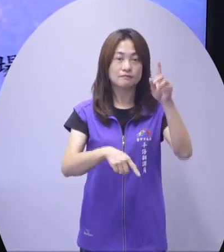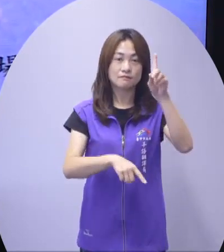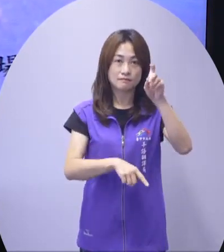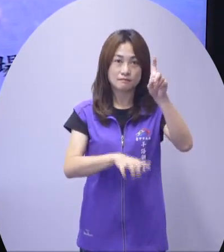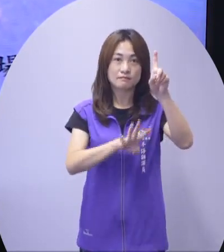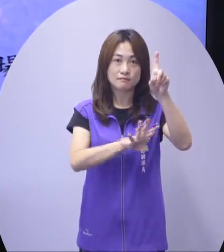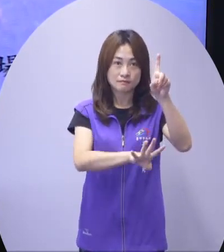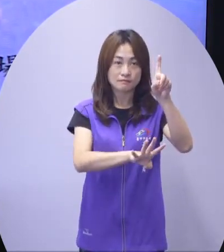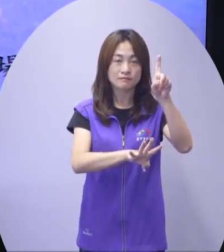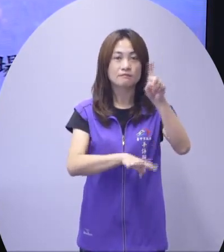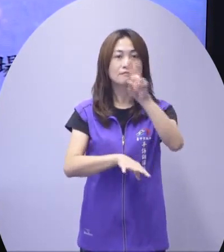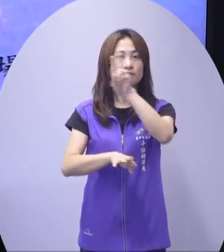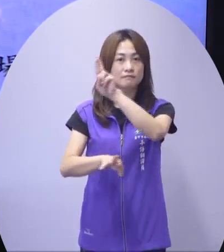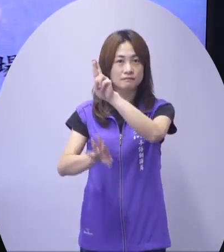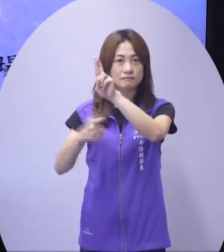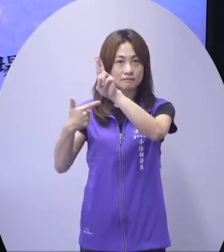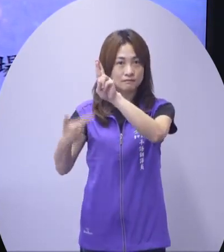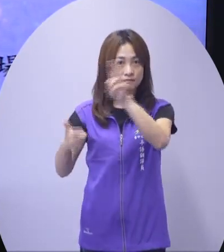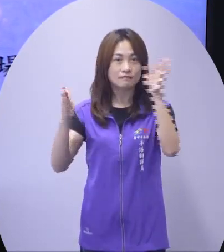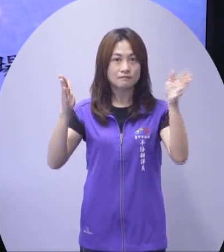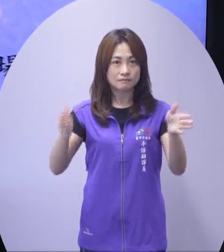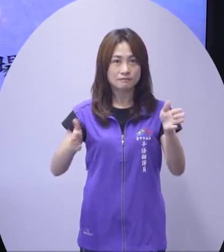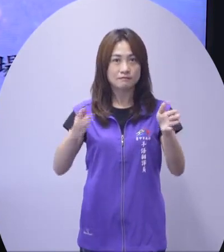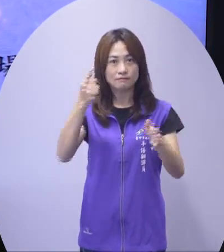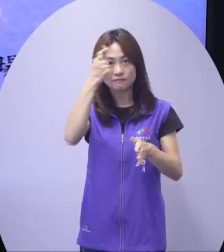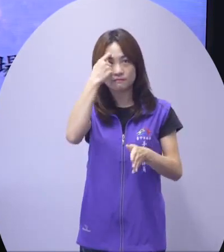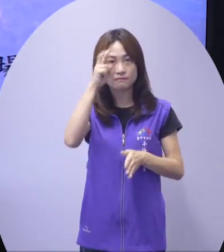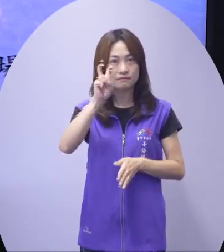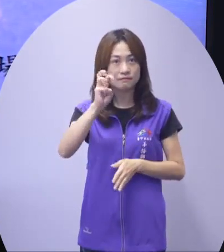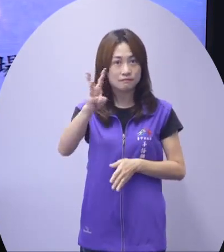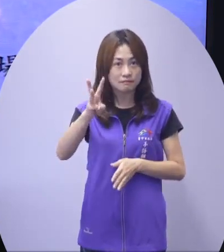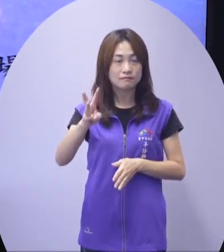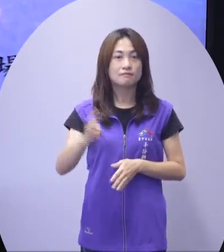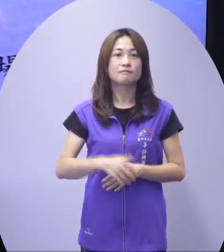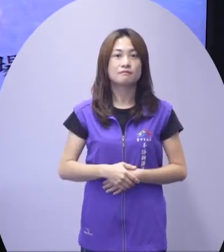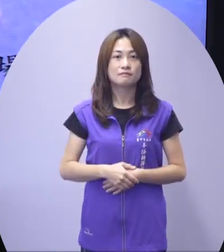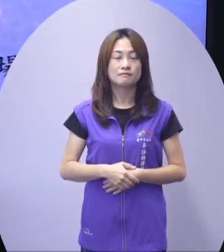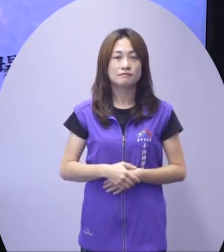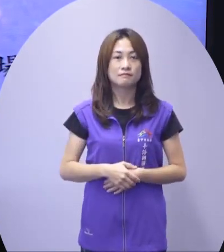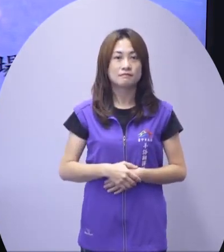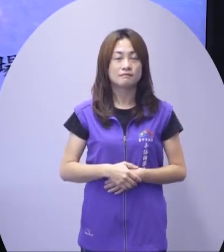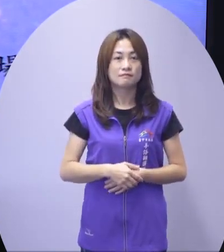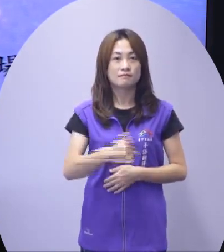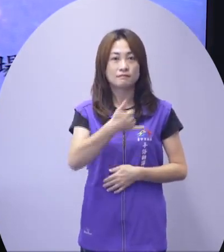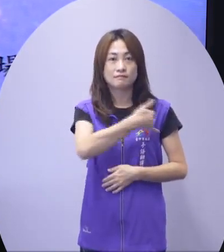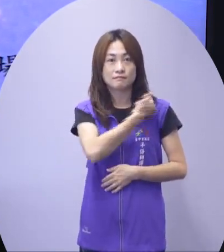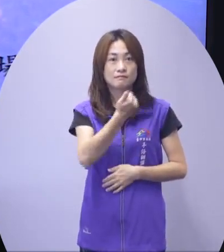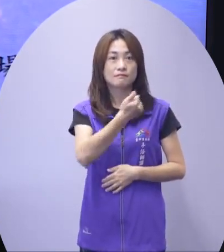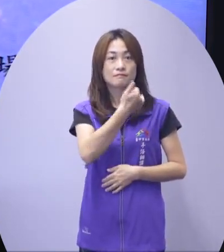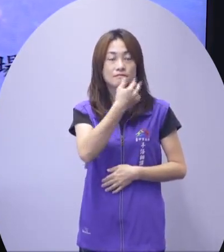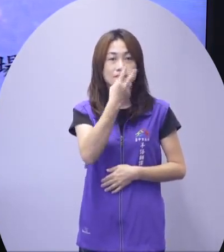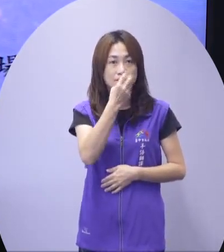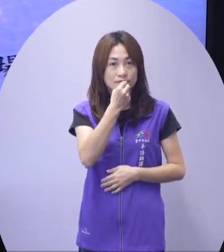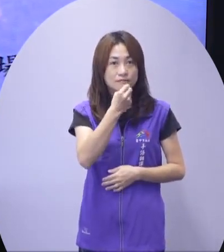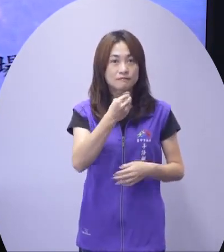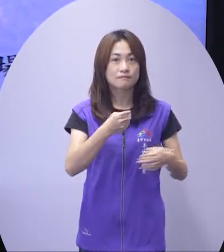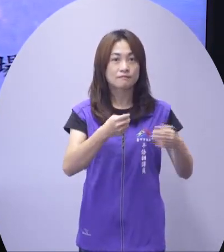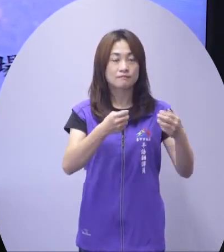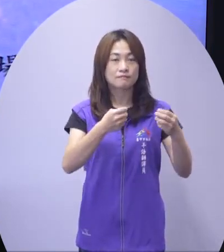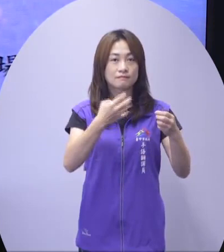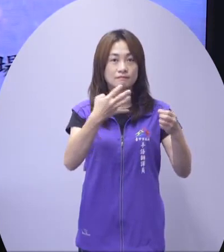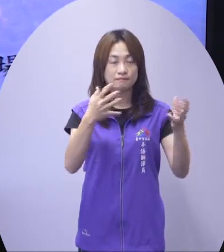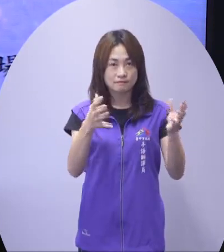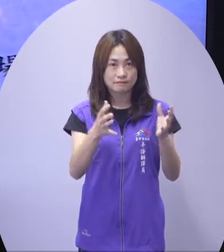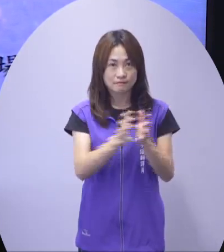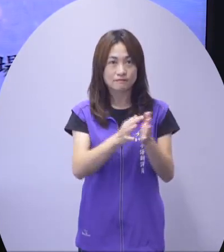11月4号到12月6号，哦，这样一共23天，那涵盖4个中秋假日，哦，总共发起，因为这个配合它的发起的时